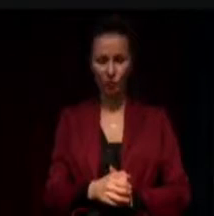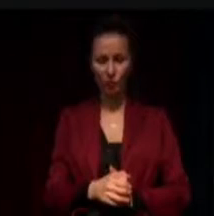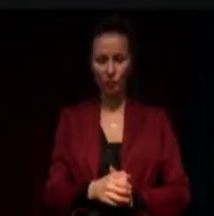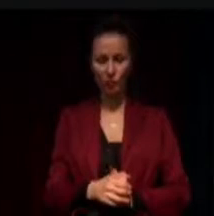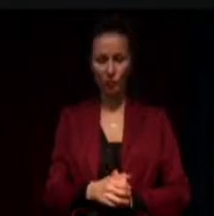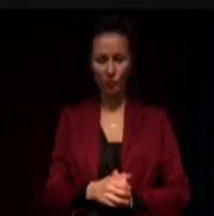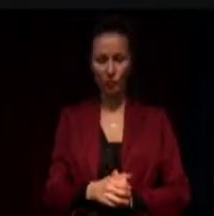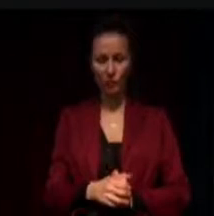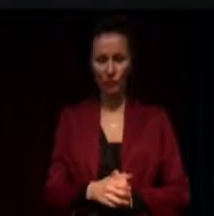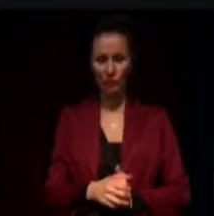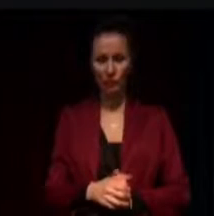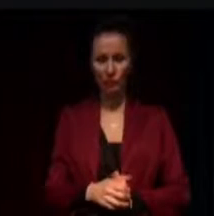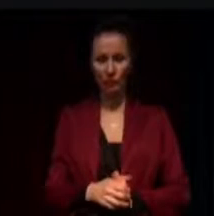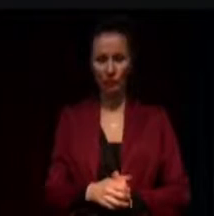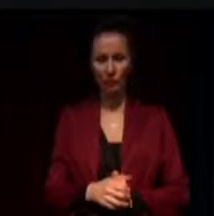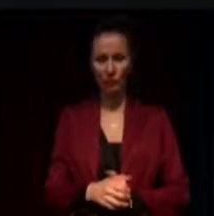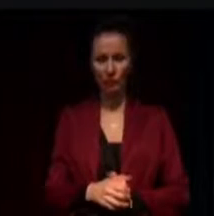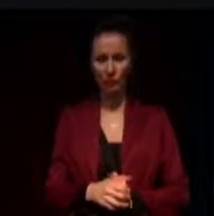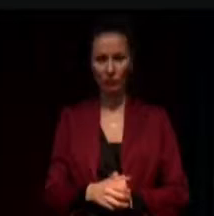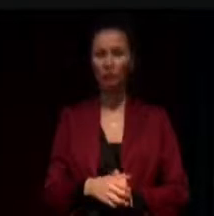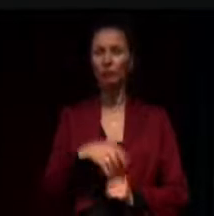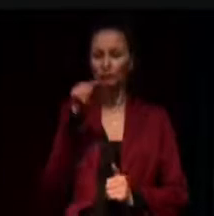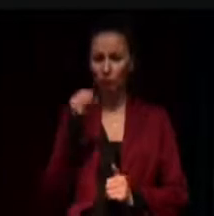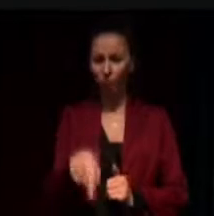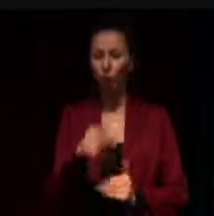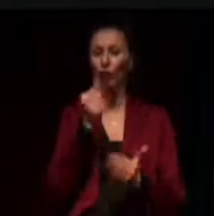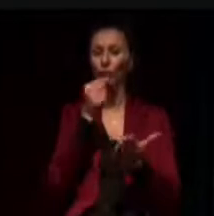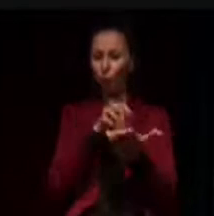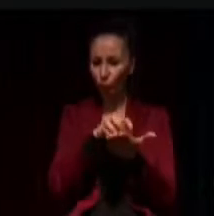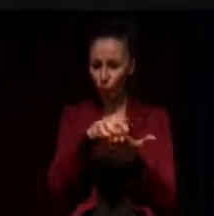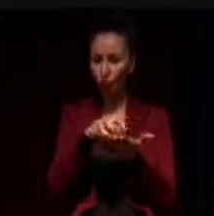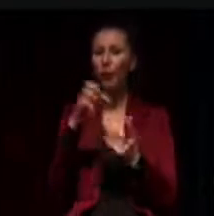yapılmış arkadaşlar. Bu bütçede ve bu